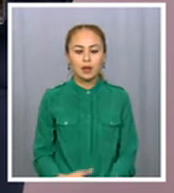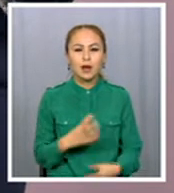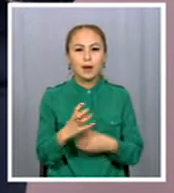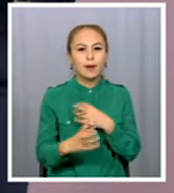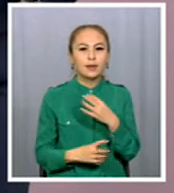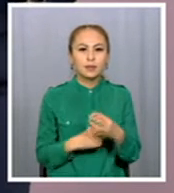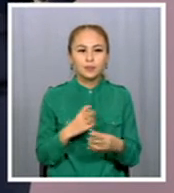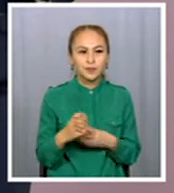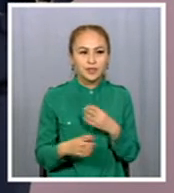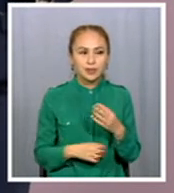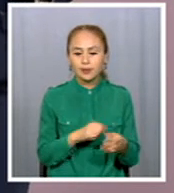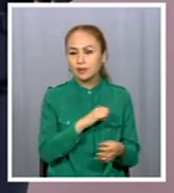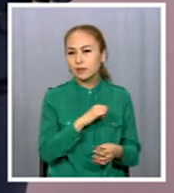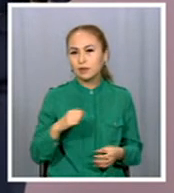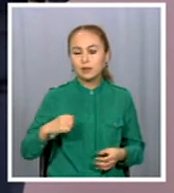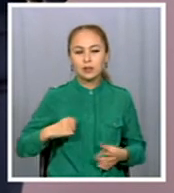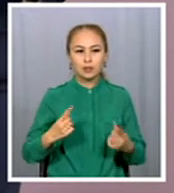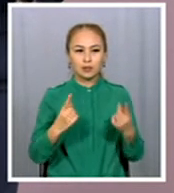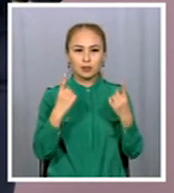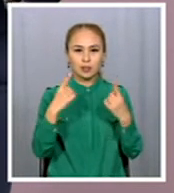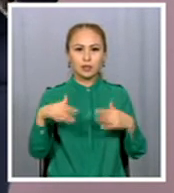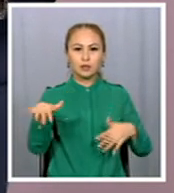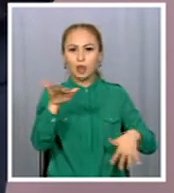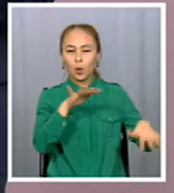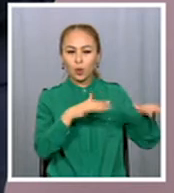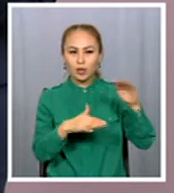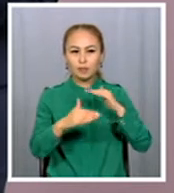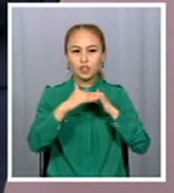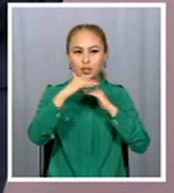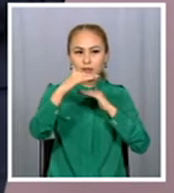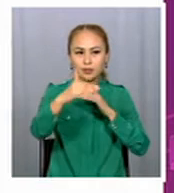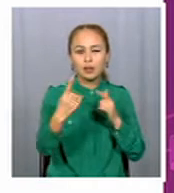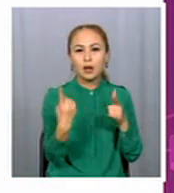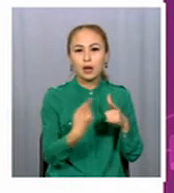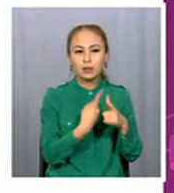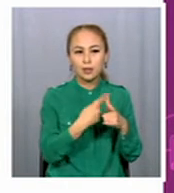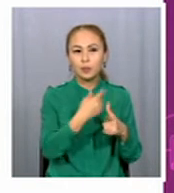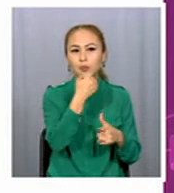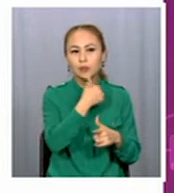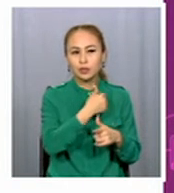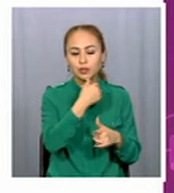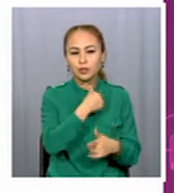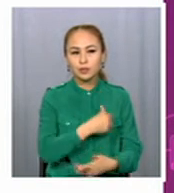Әлемдегі ең ірі таулар мен жазықтарды атаңдаршы?